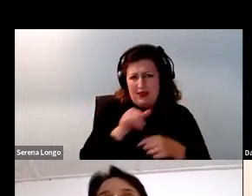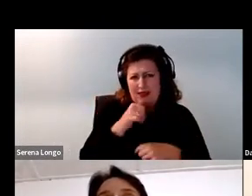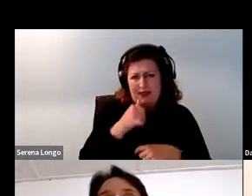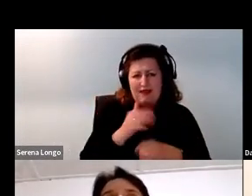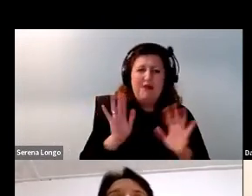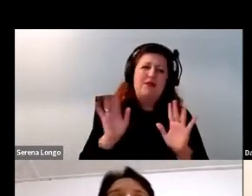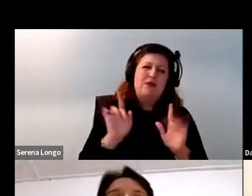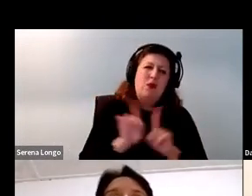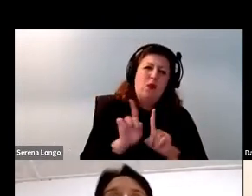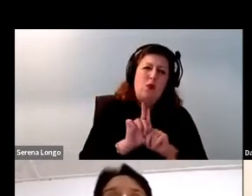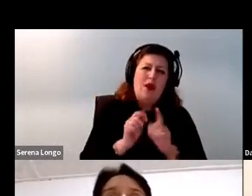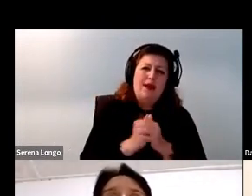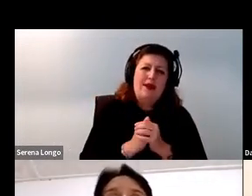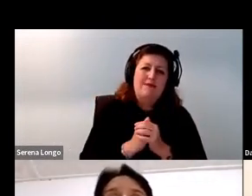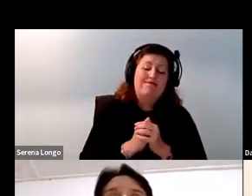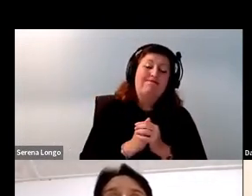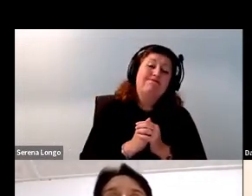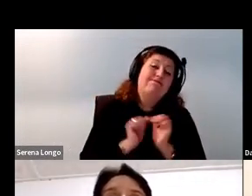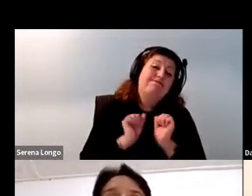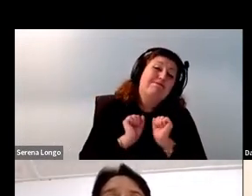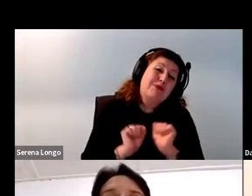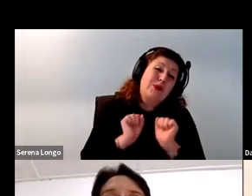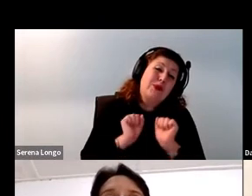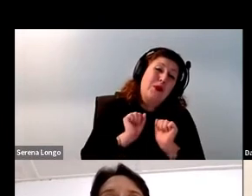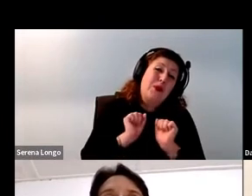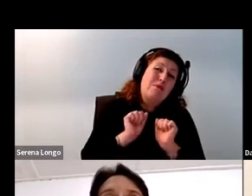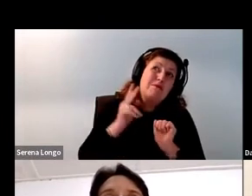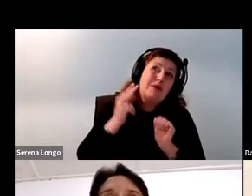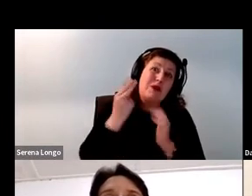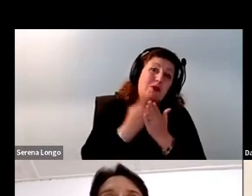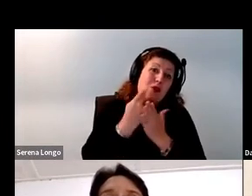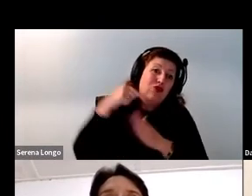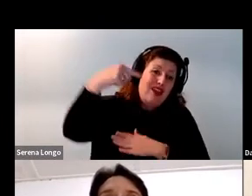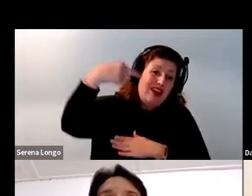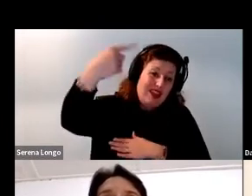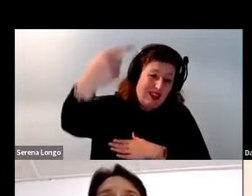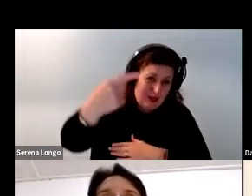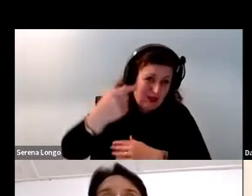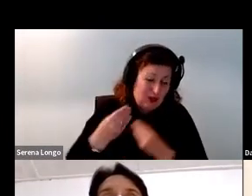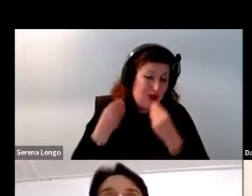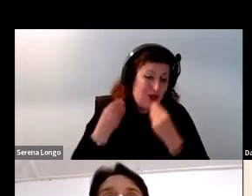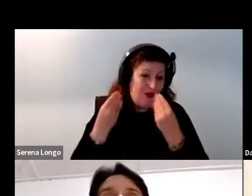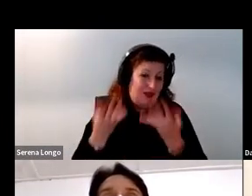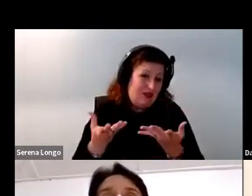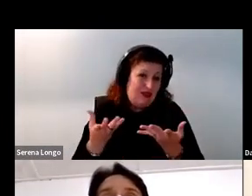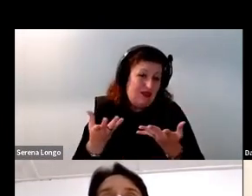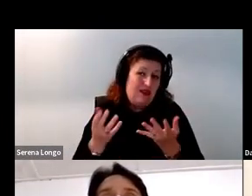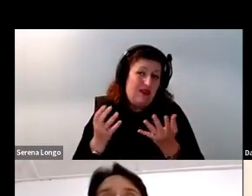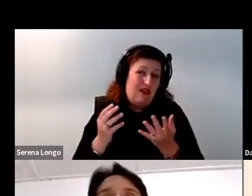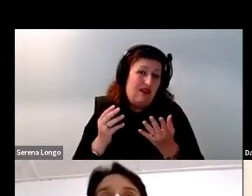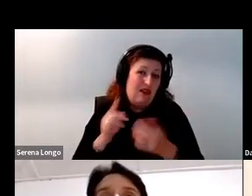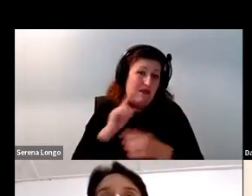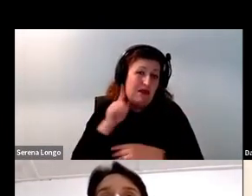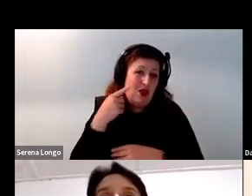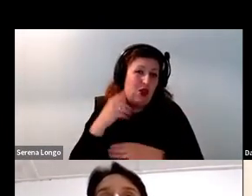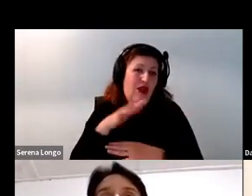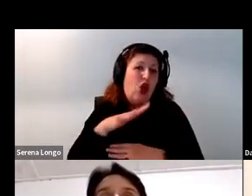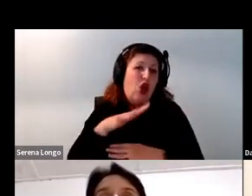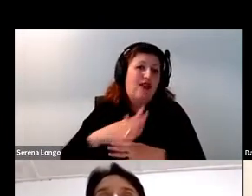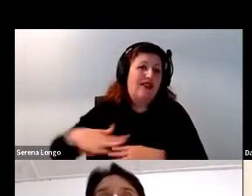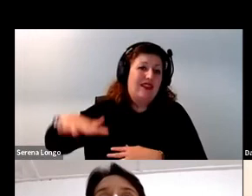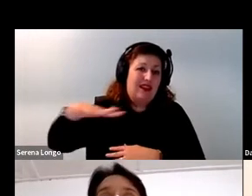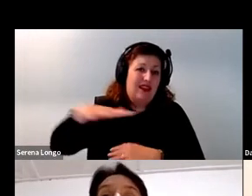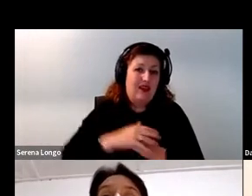purtroppo questo lo lasceremo al prossimo progetto, credo. Nel senso che per i materiali che sono presenti sul posto e il